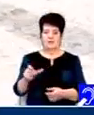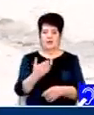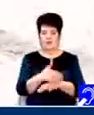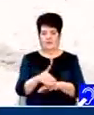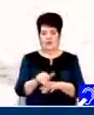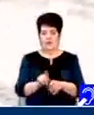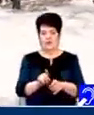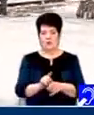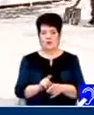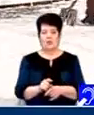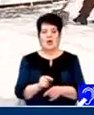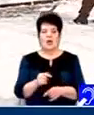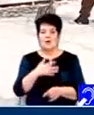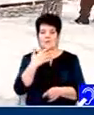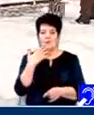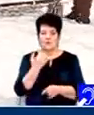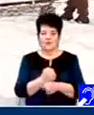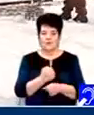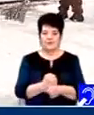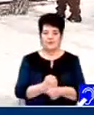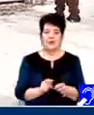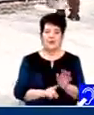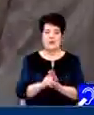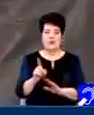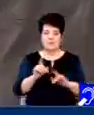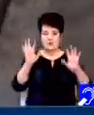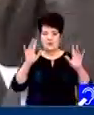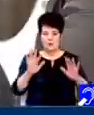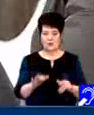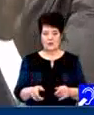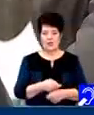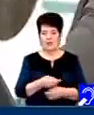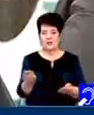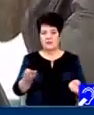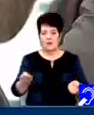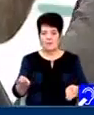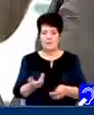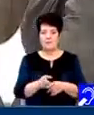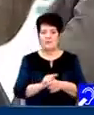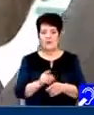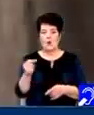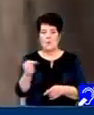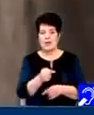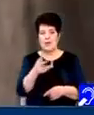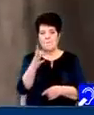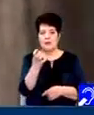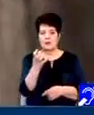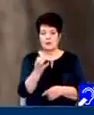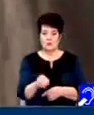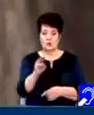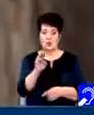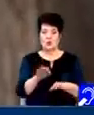furcă sau mai bine zis de lopată. De când au început ninsorile, au împrăștiat pe carosabile aproape 1400 de tone